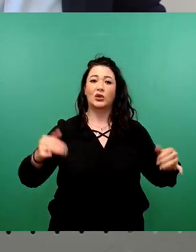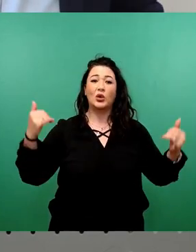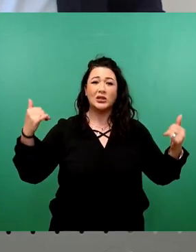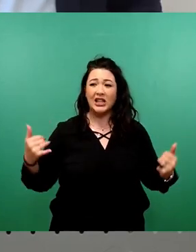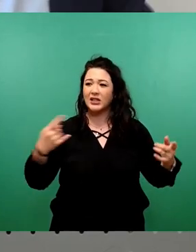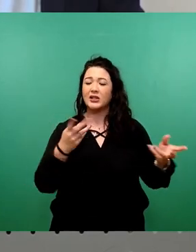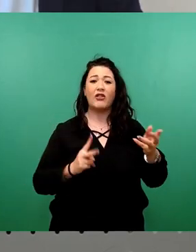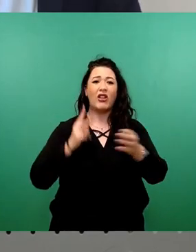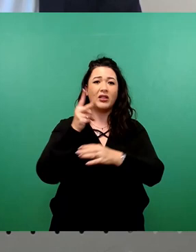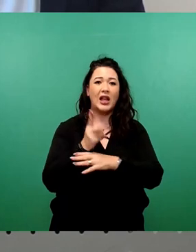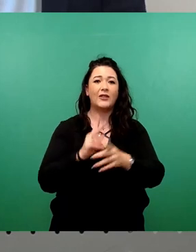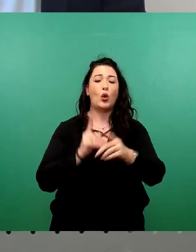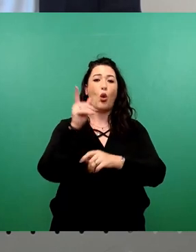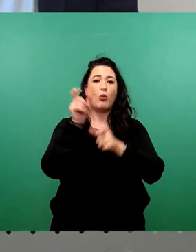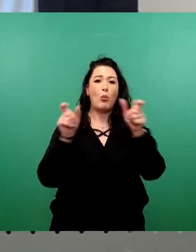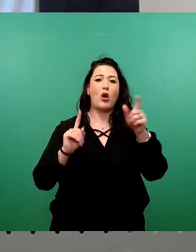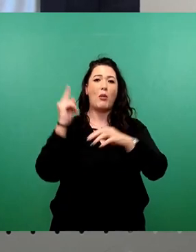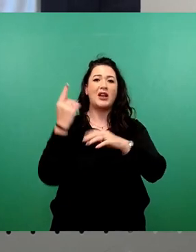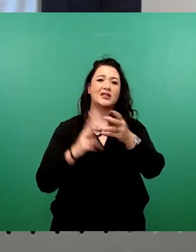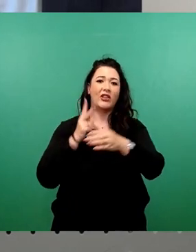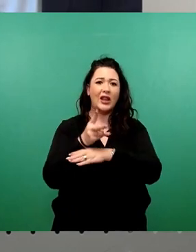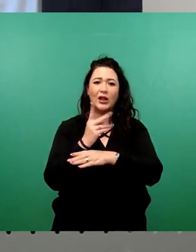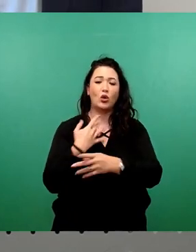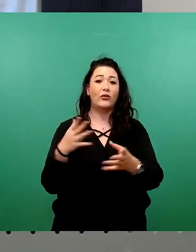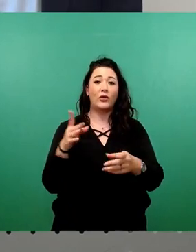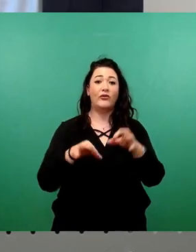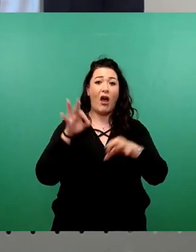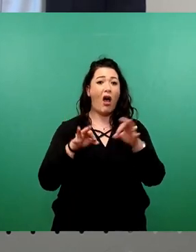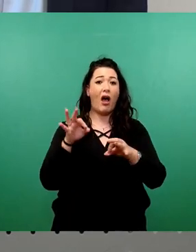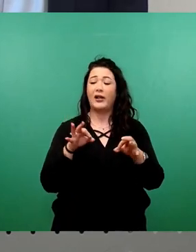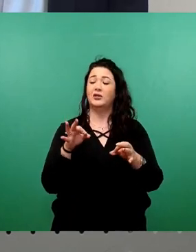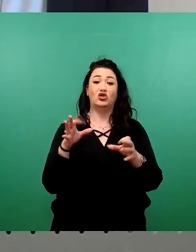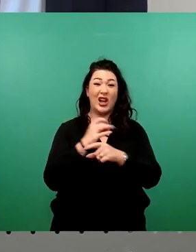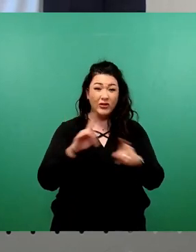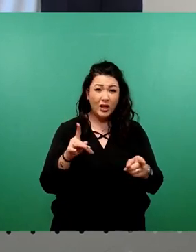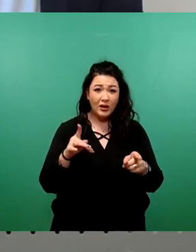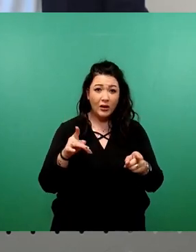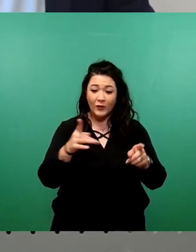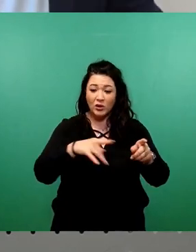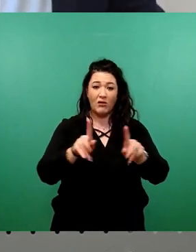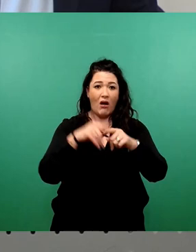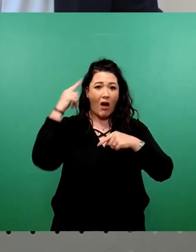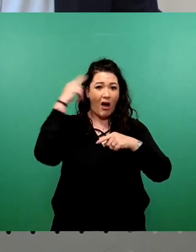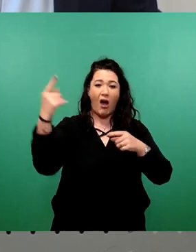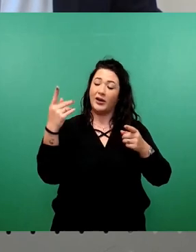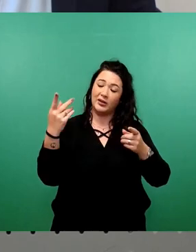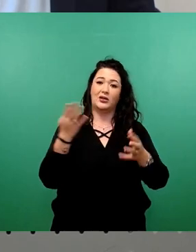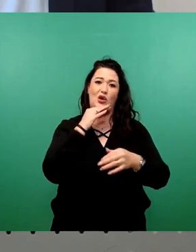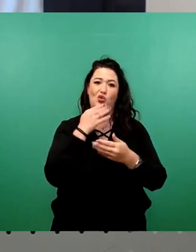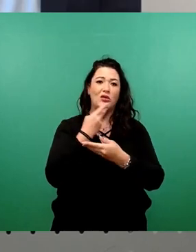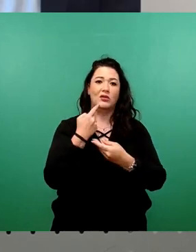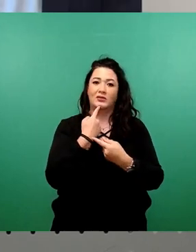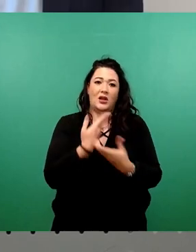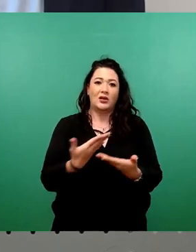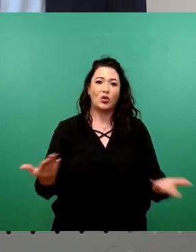des Oberbürgermeisters zu wählen. Das spricht Bände für diesen Rat. Und das ist nicht an meinem Einvernehmen gescheitert, das war noch gar nicht gefragt